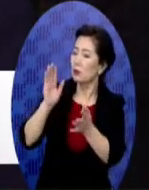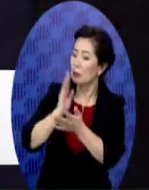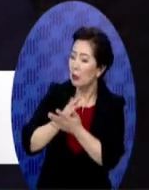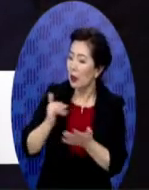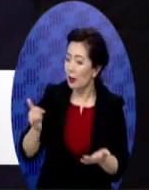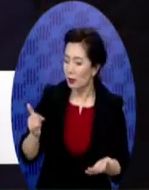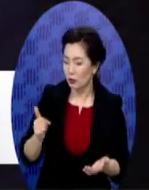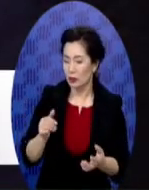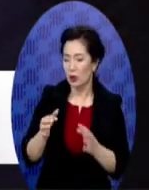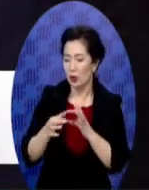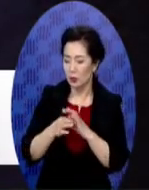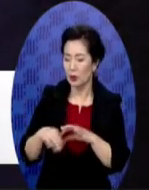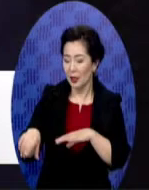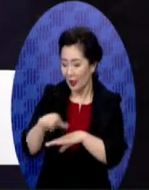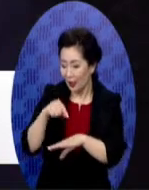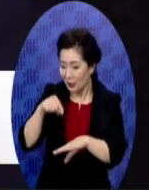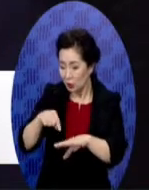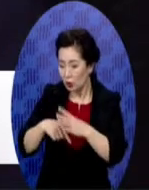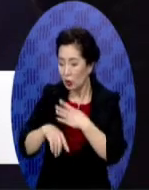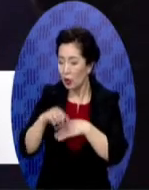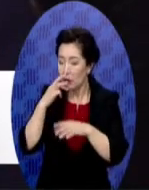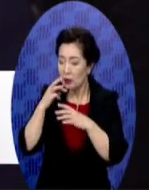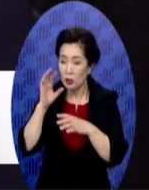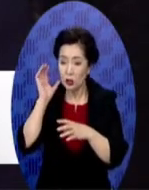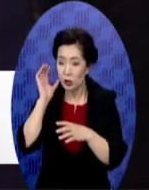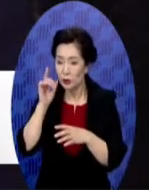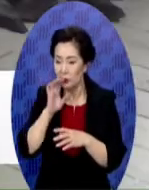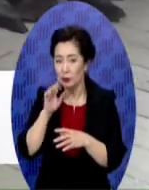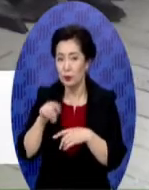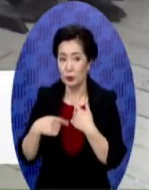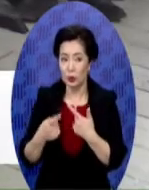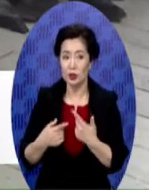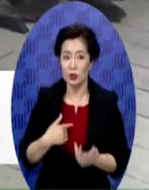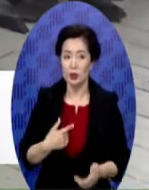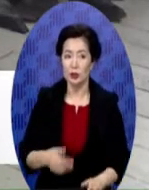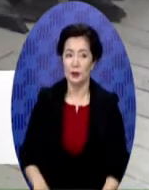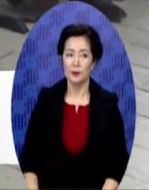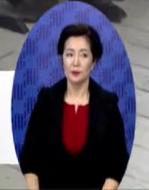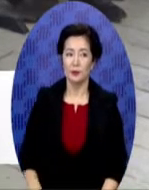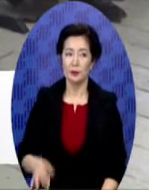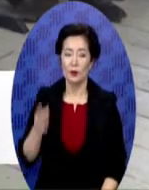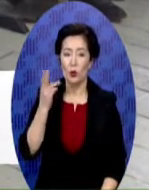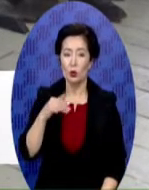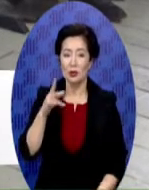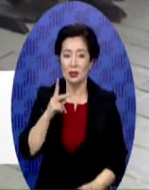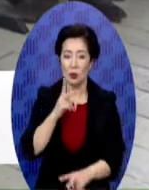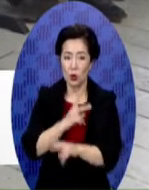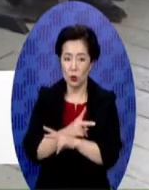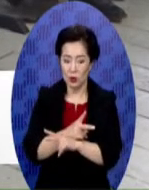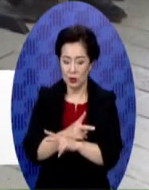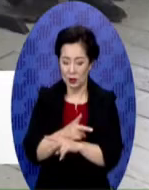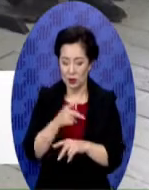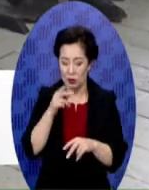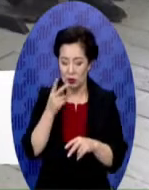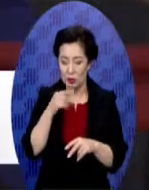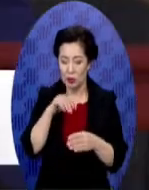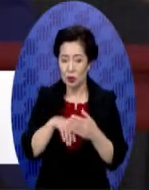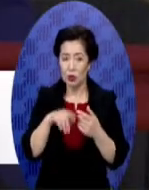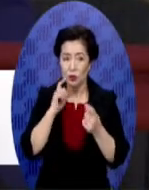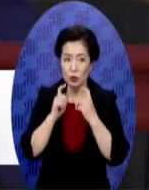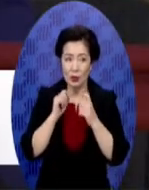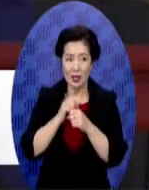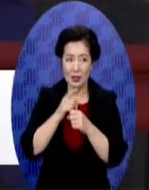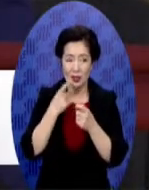одоо газар дээр нүрэн өнгөөр тичээд явъя л гэсэн юм бодолтой явж байна. Үндсэн хуулийн зөвшөөрөлцлийн ажлын хэсэг өнгөрсөн 7 өдөрт